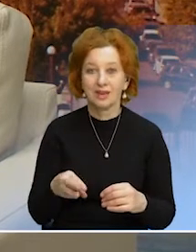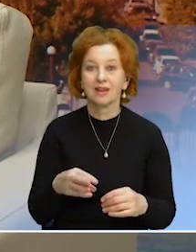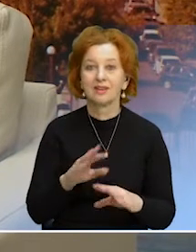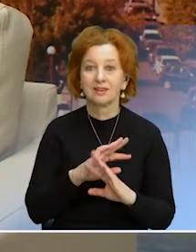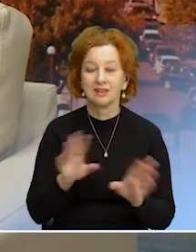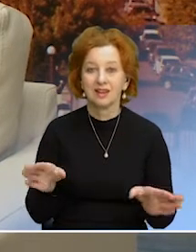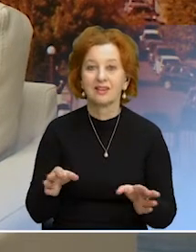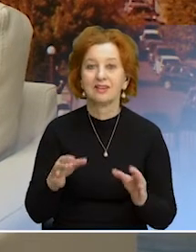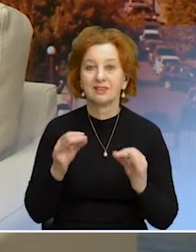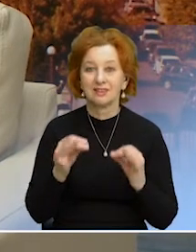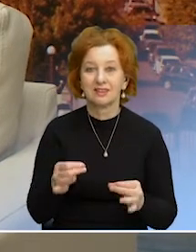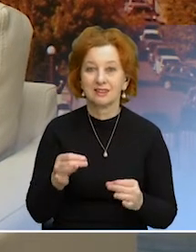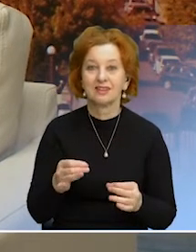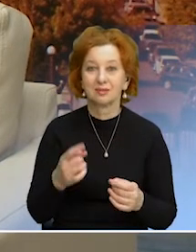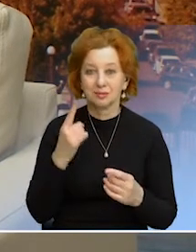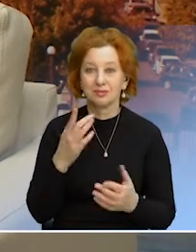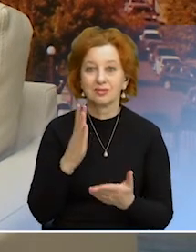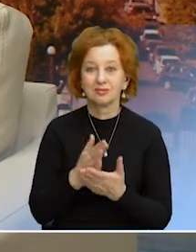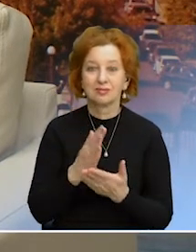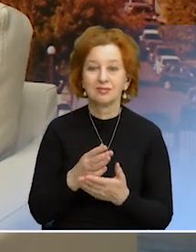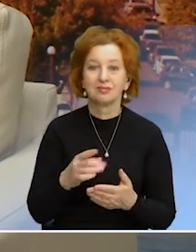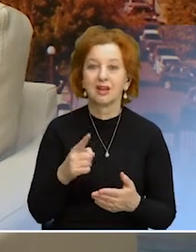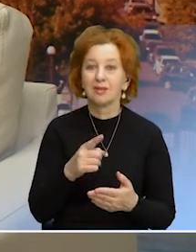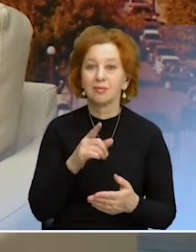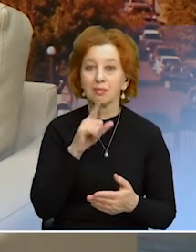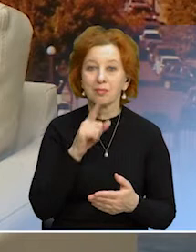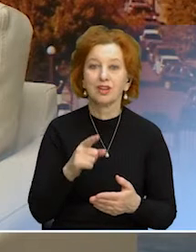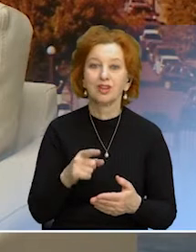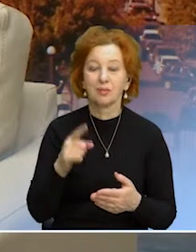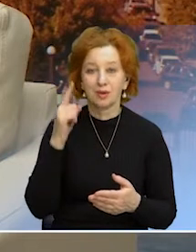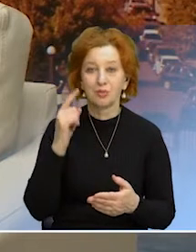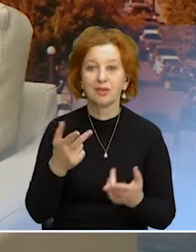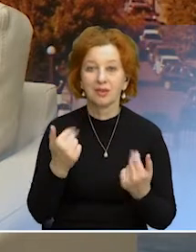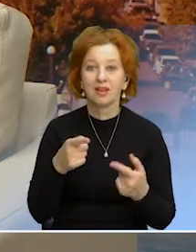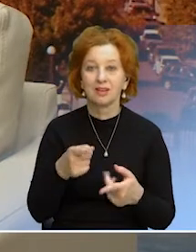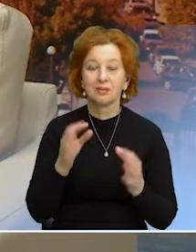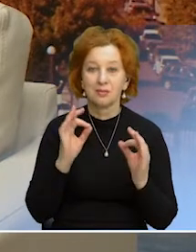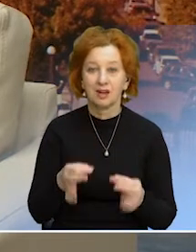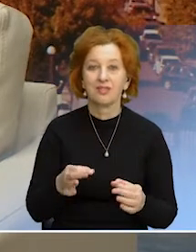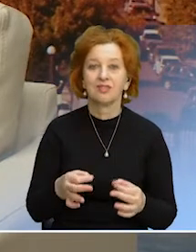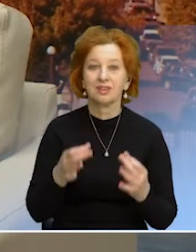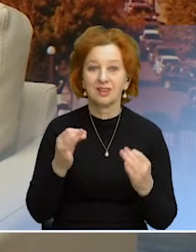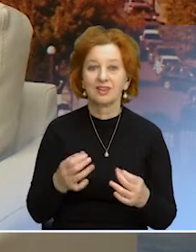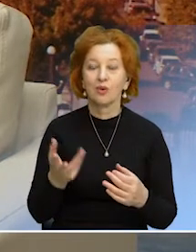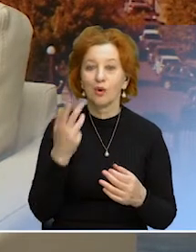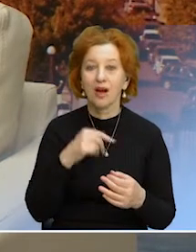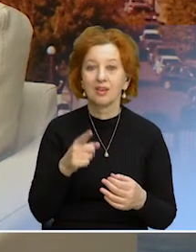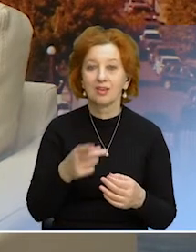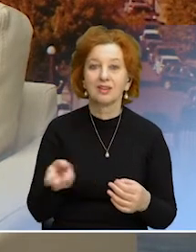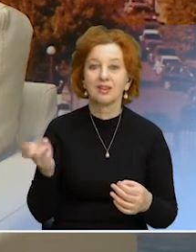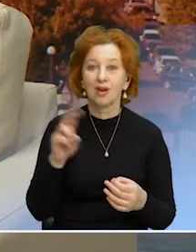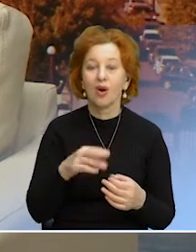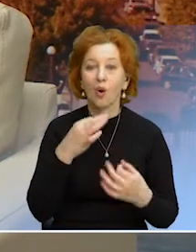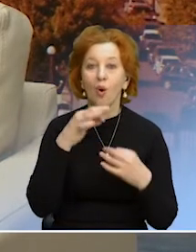нет опыта. Он помолчал, подумал, говорит, да, ты прав. Но когда